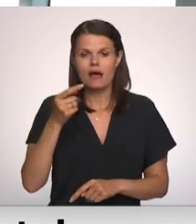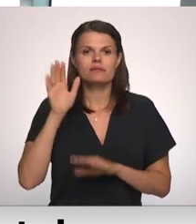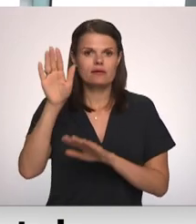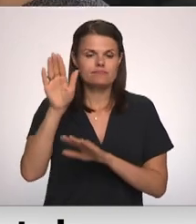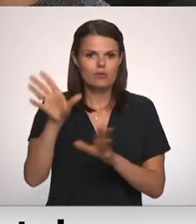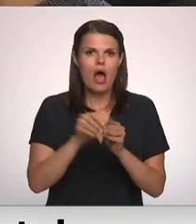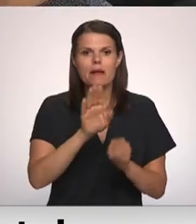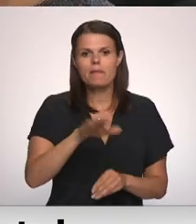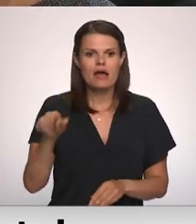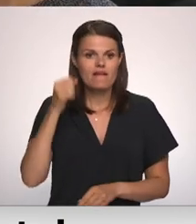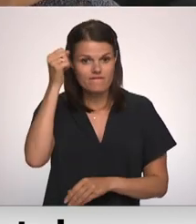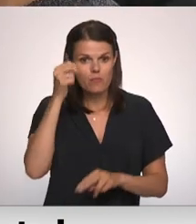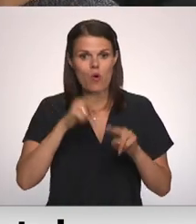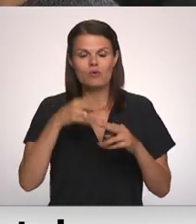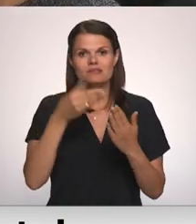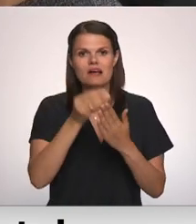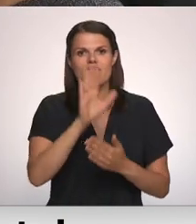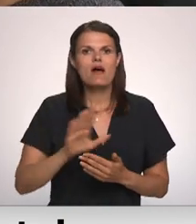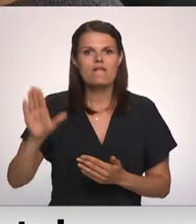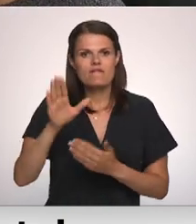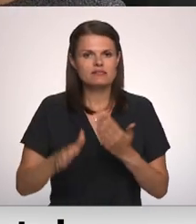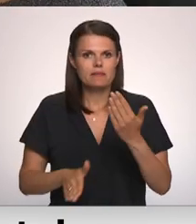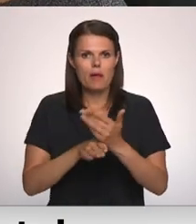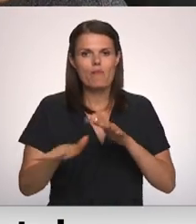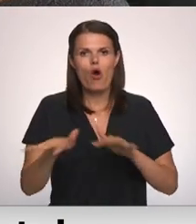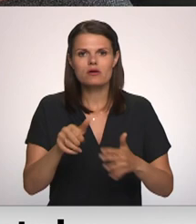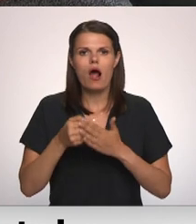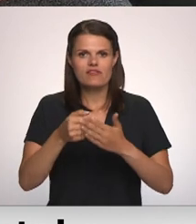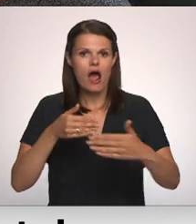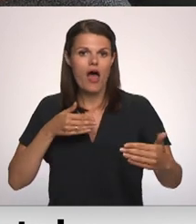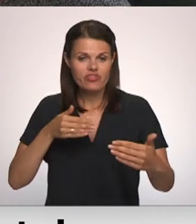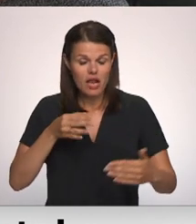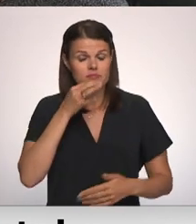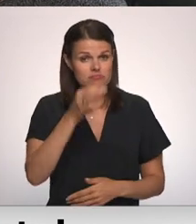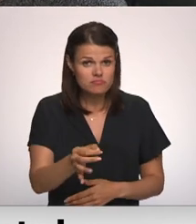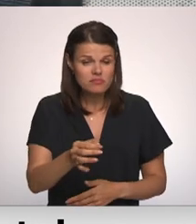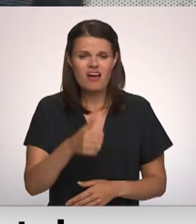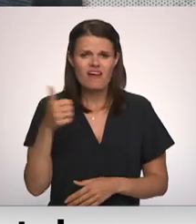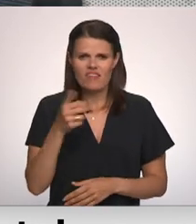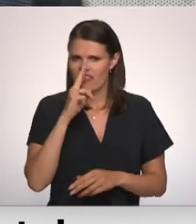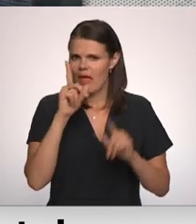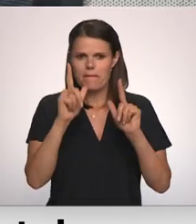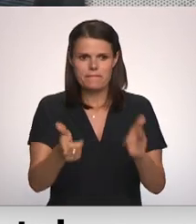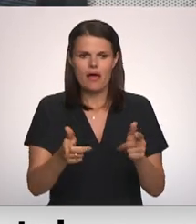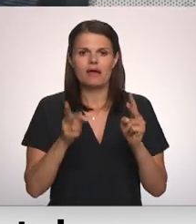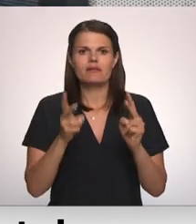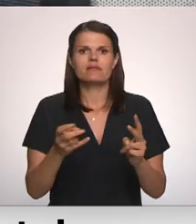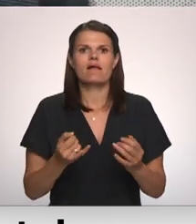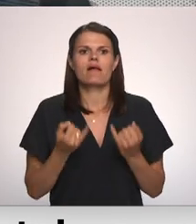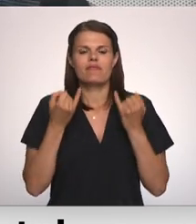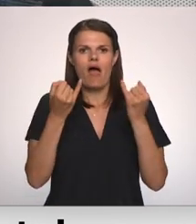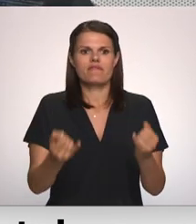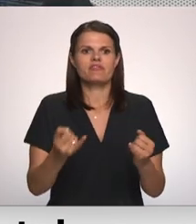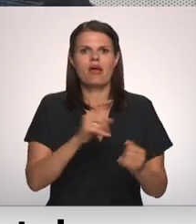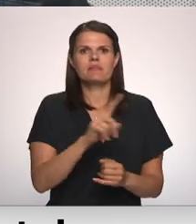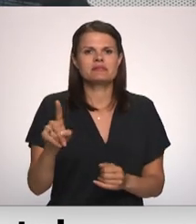Valmierā un savai valstī palīdz organizēt atbalstu no attāluma, RTV pauž, viņa nepiekrītot, ka dāvinājums Trostjeņecai